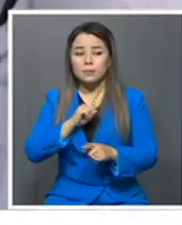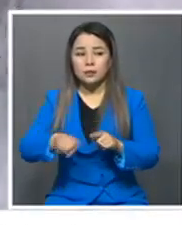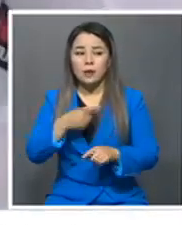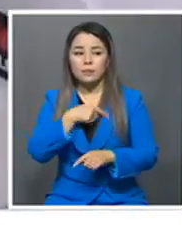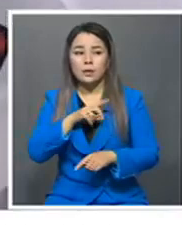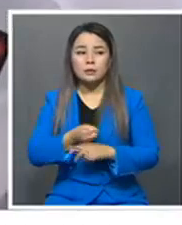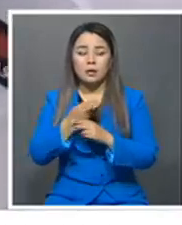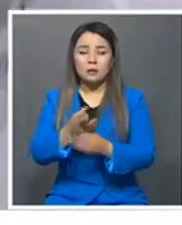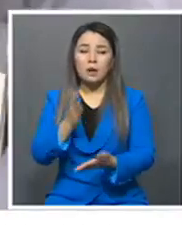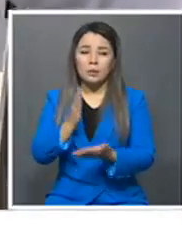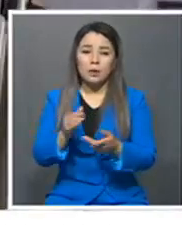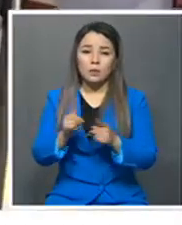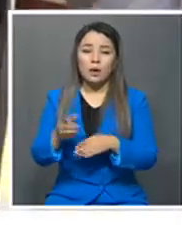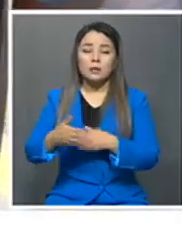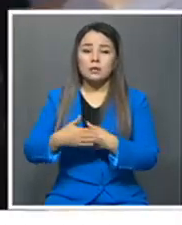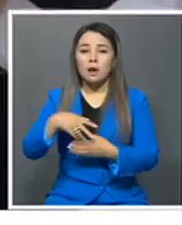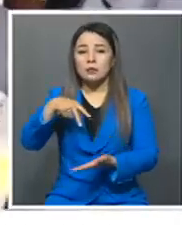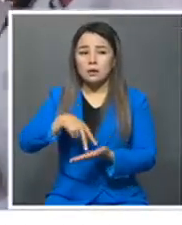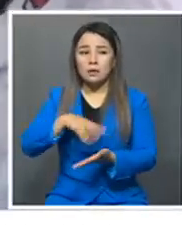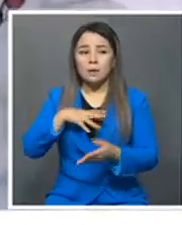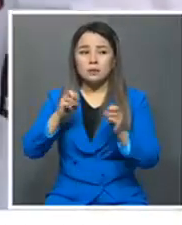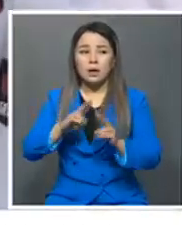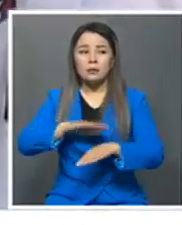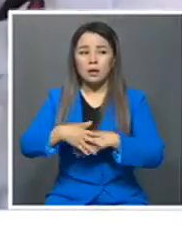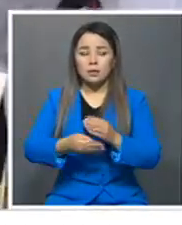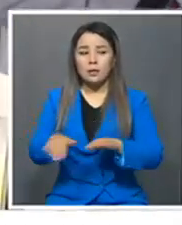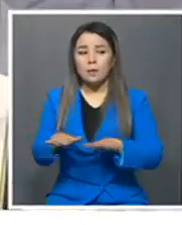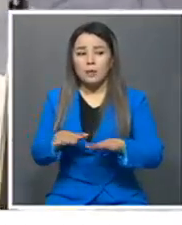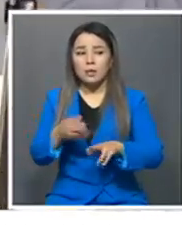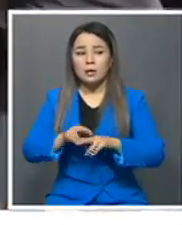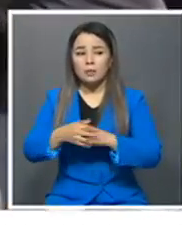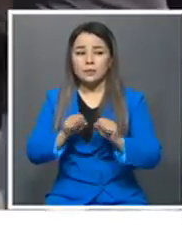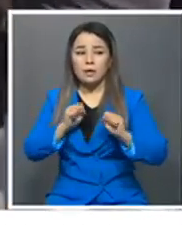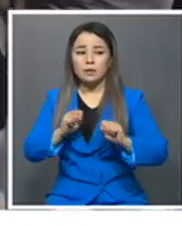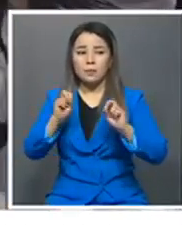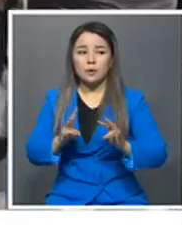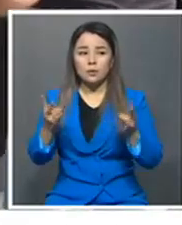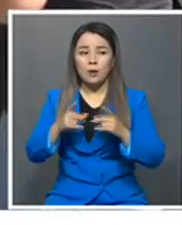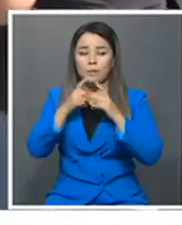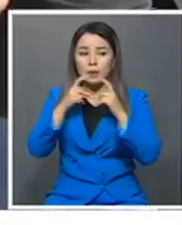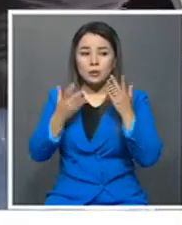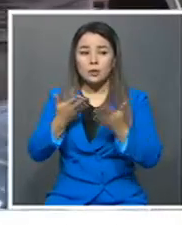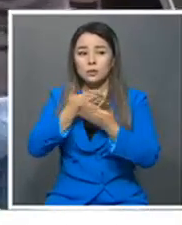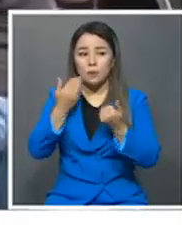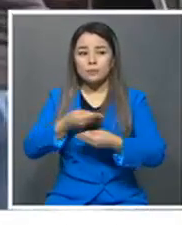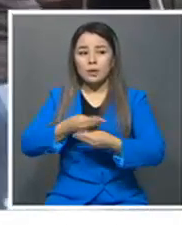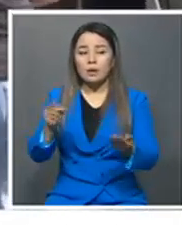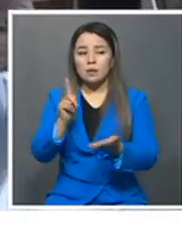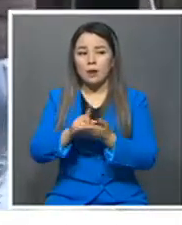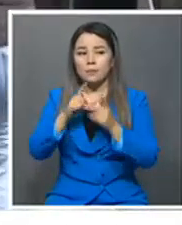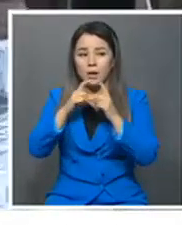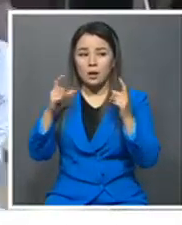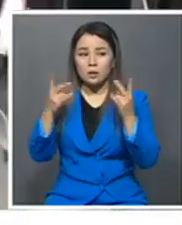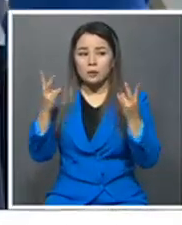ауруханаға жіберіледі. Сондай-ақ есік алдында қолға арналған антисептик тұру қажет. Ал маскасы жоқ адамдарға бетперде таратылу керек.